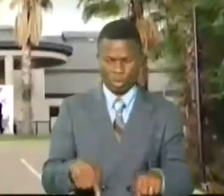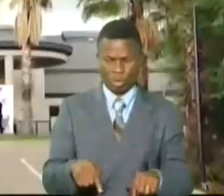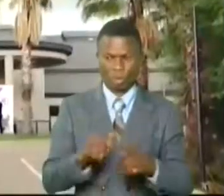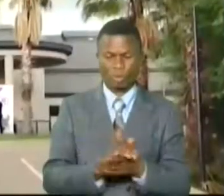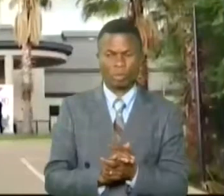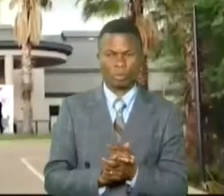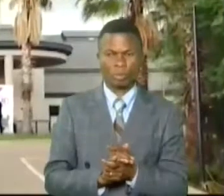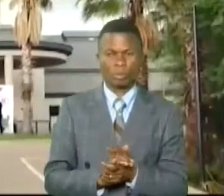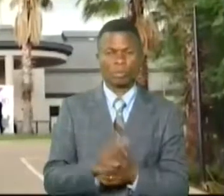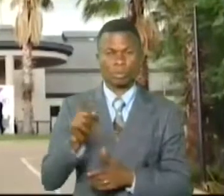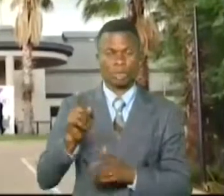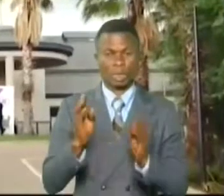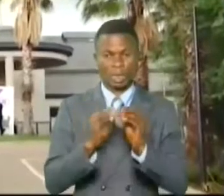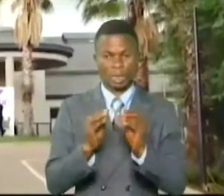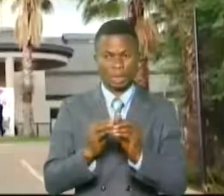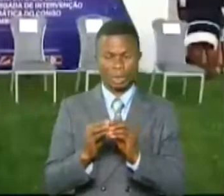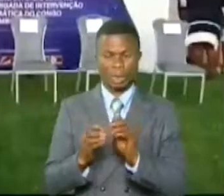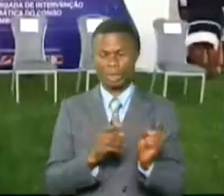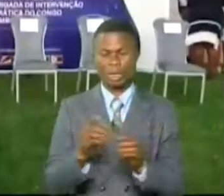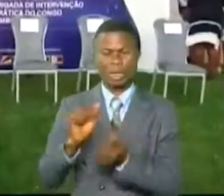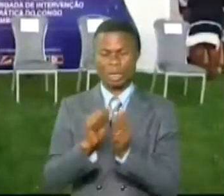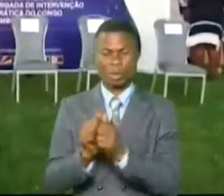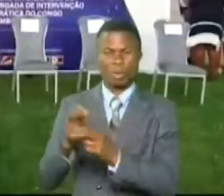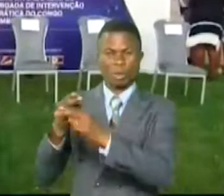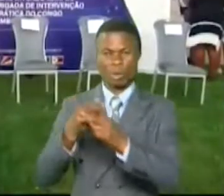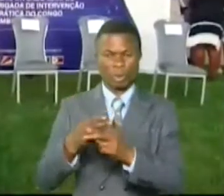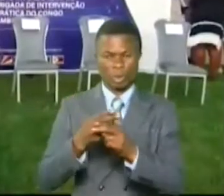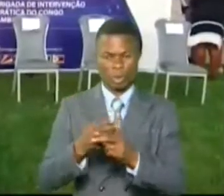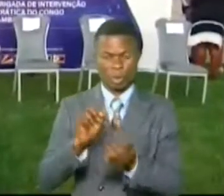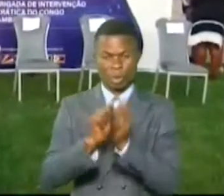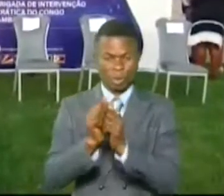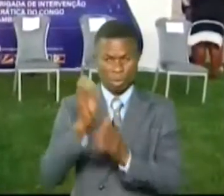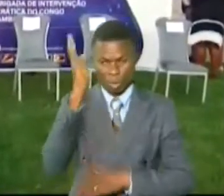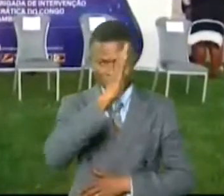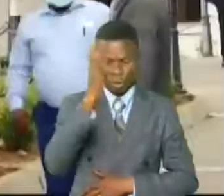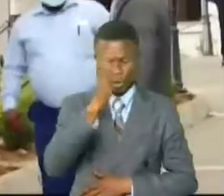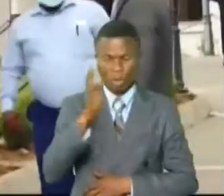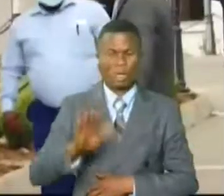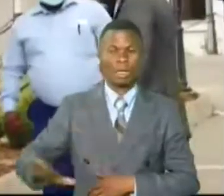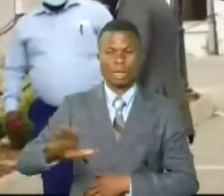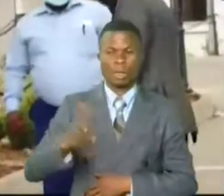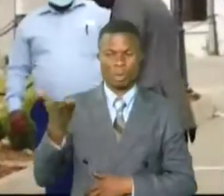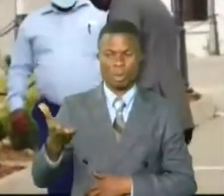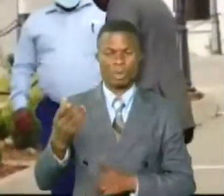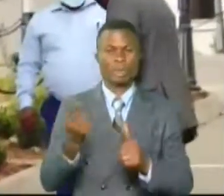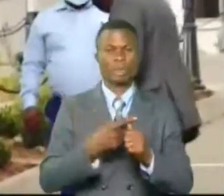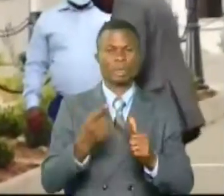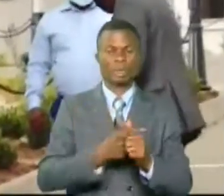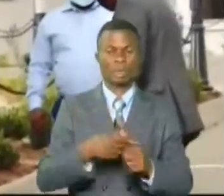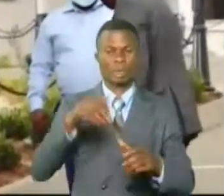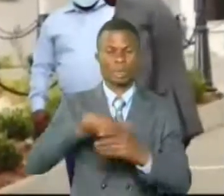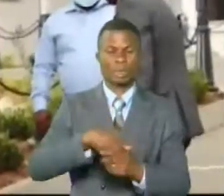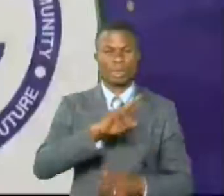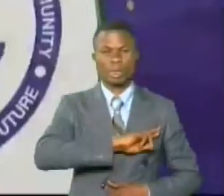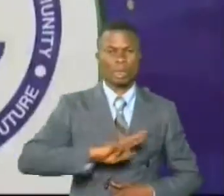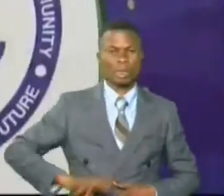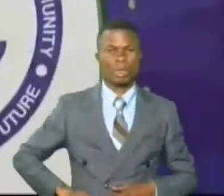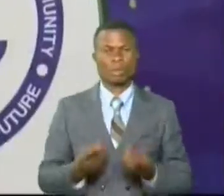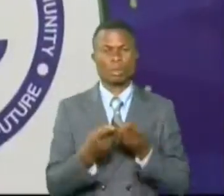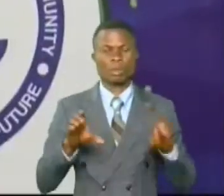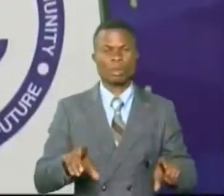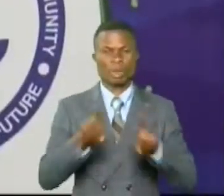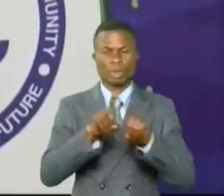sera particulièrement consacré aux questions sécuritaires sur le terrorisme dans l'espace SADC, notamment en République démocratique du Congo